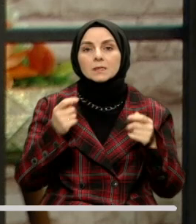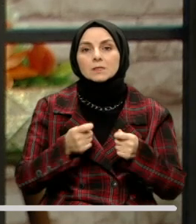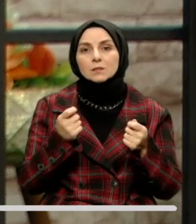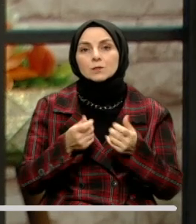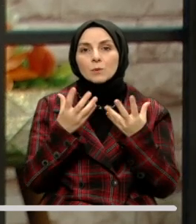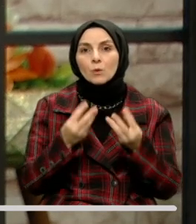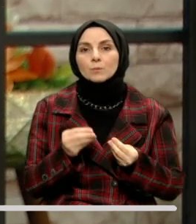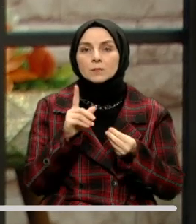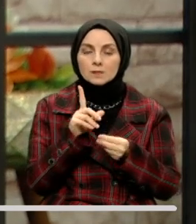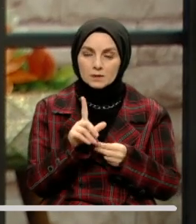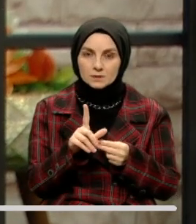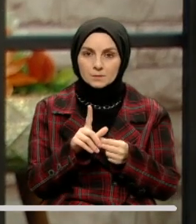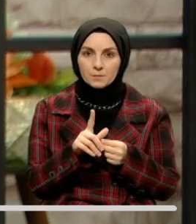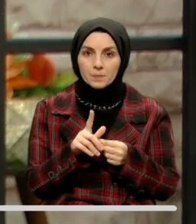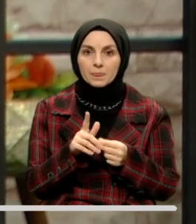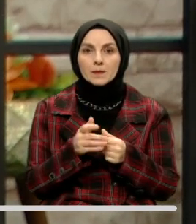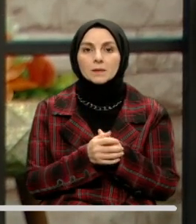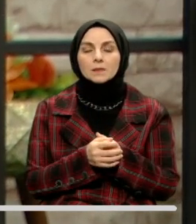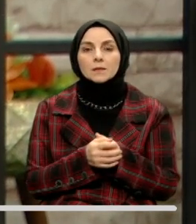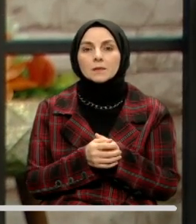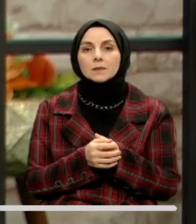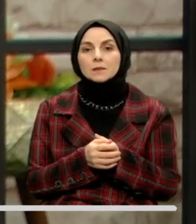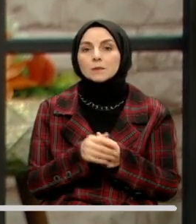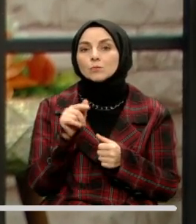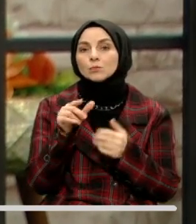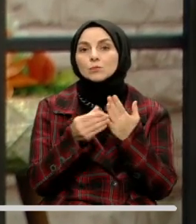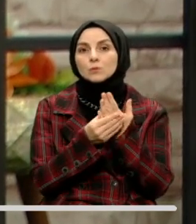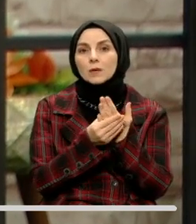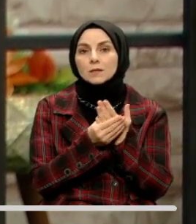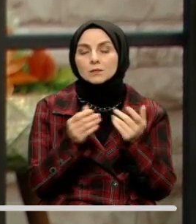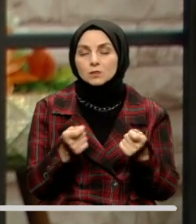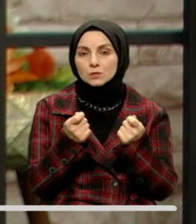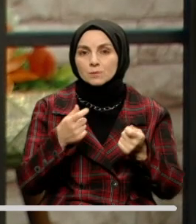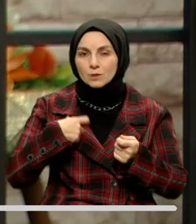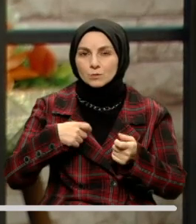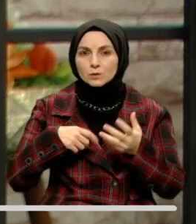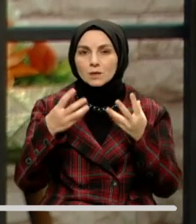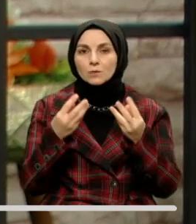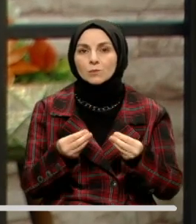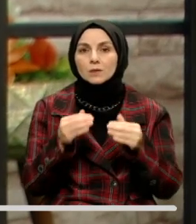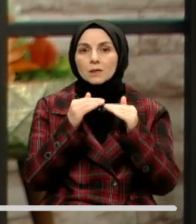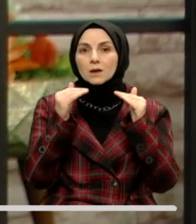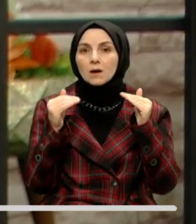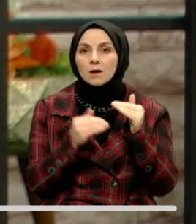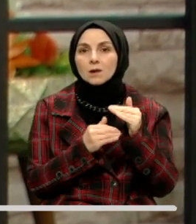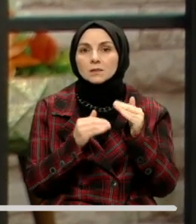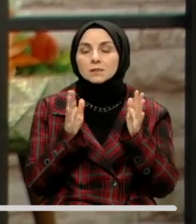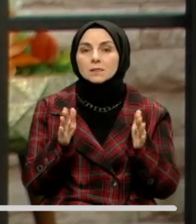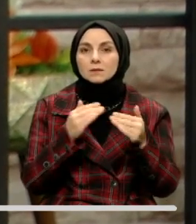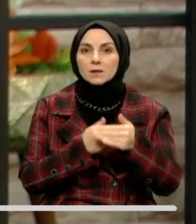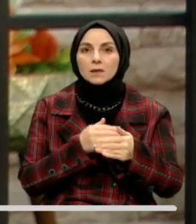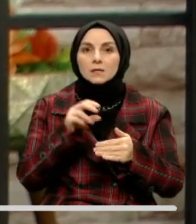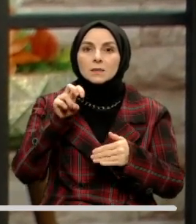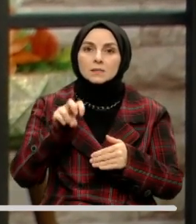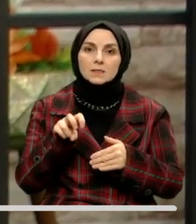halidir aslında. Verimli ders çalışmayı özellikle alt sınıflarda nedense bizim aklımıza hep 8. sınıflarda,